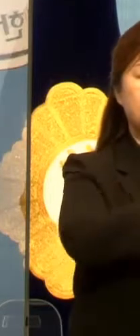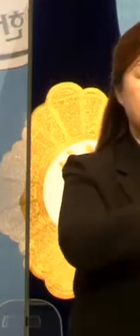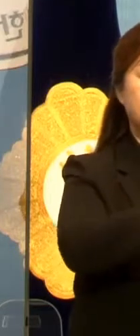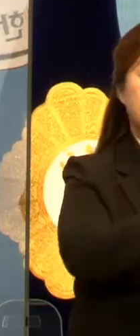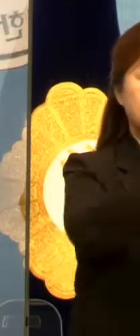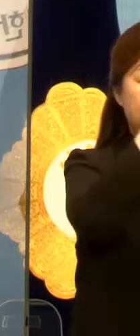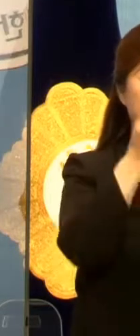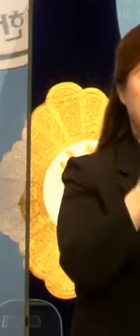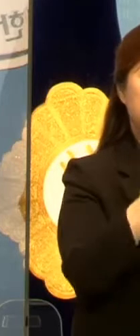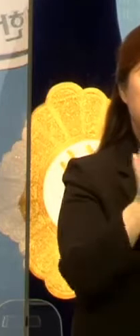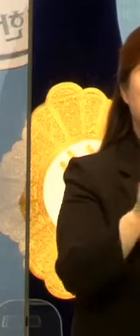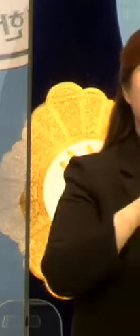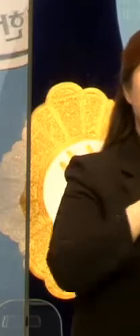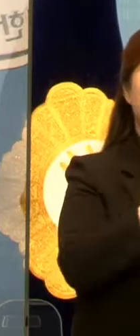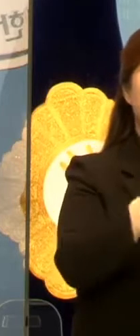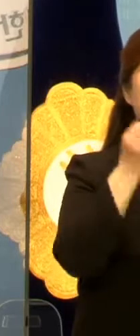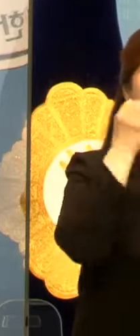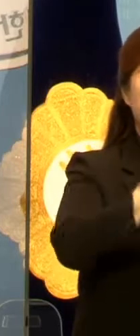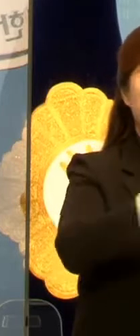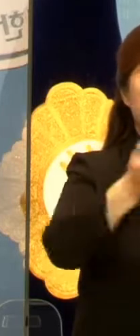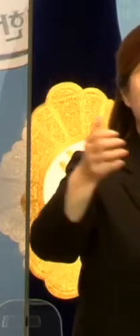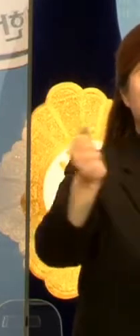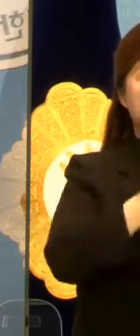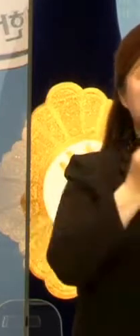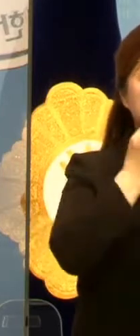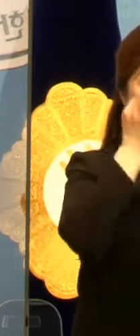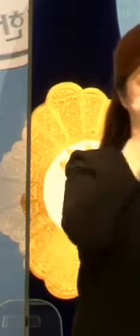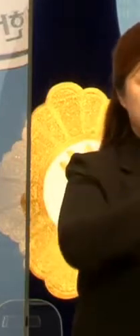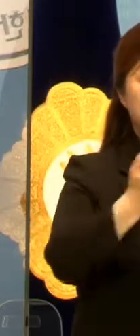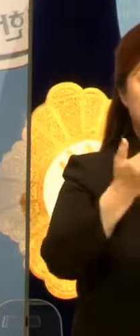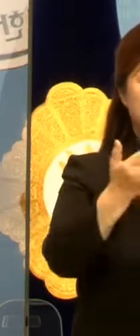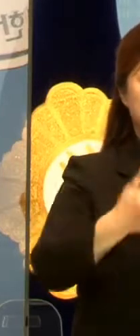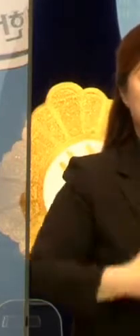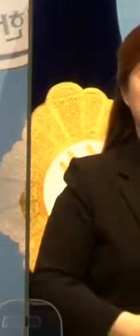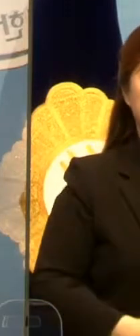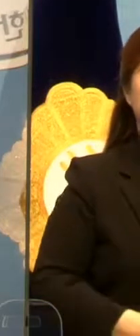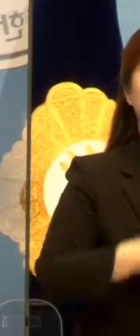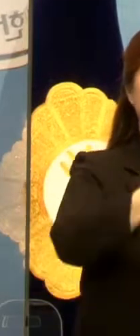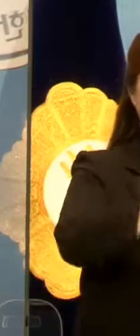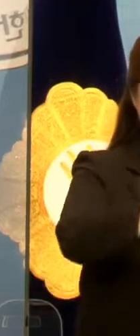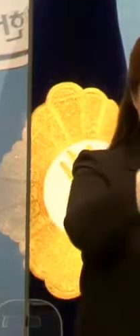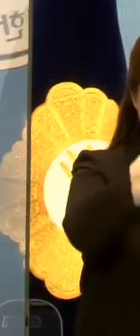청년들의 새로운 희망을 가지게 되도록 최선의 노력을 다하겠습니다 감사합니다